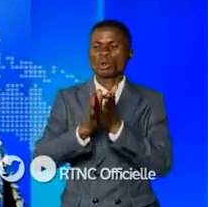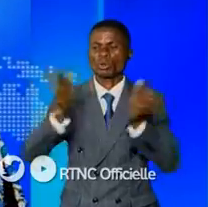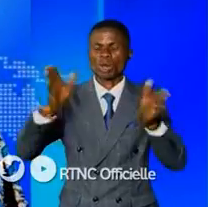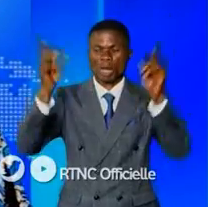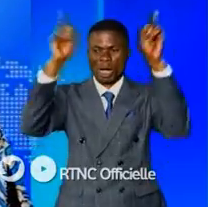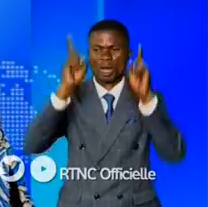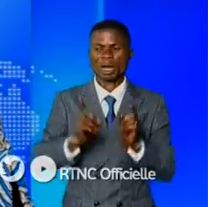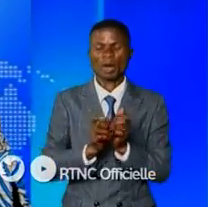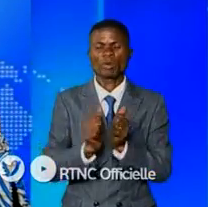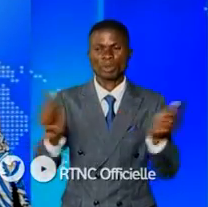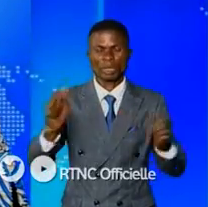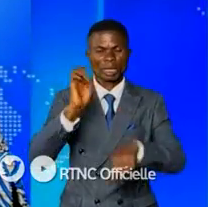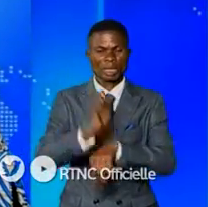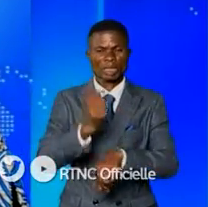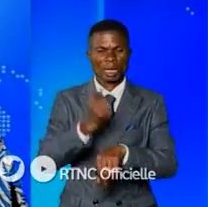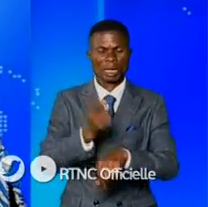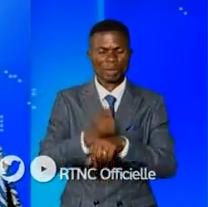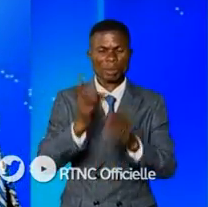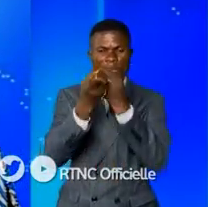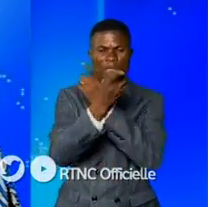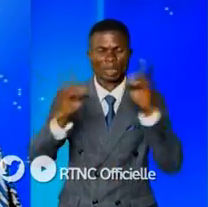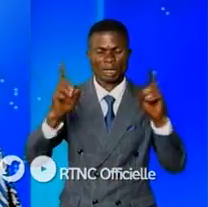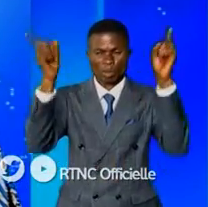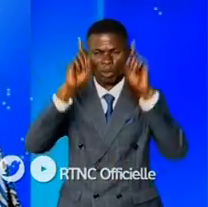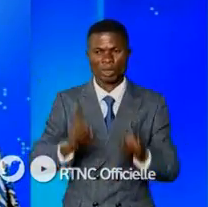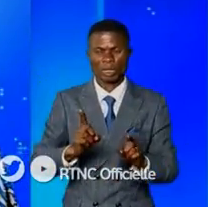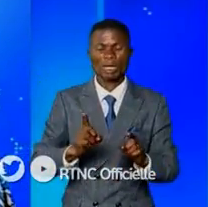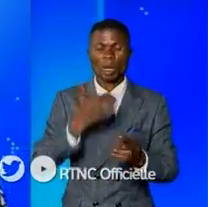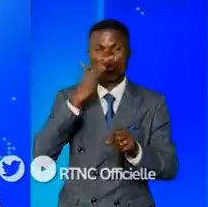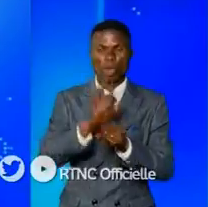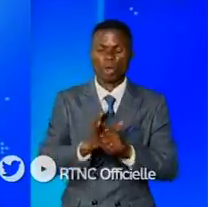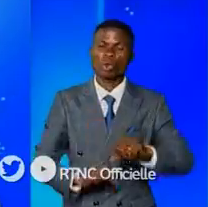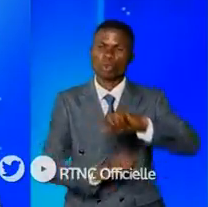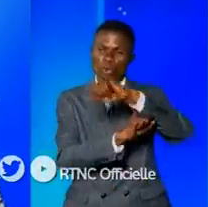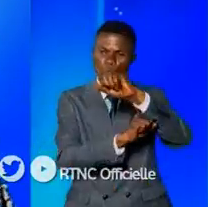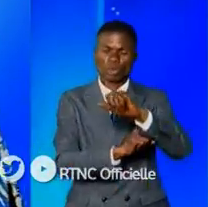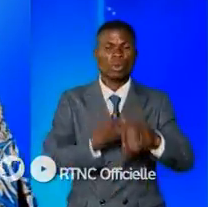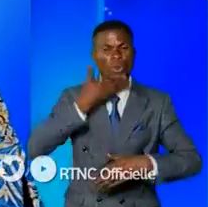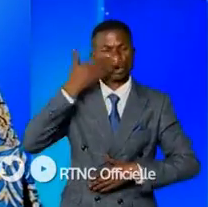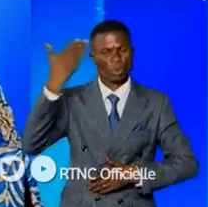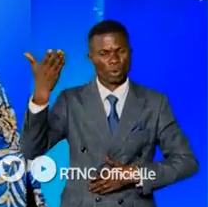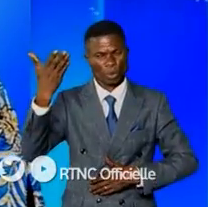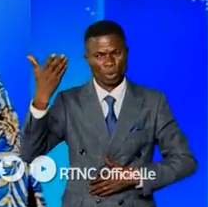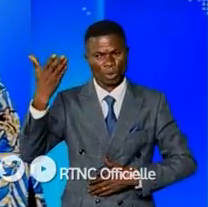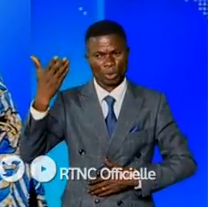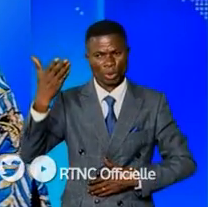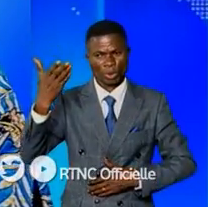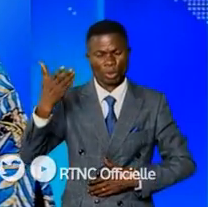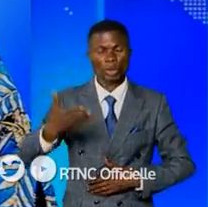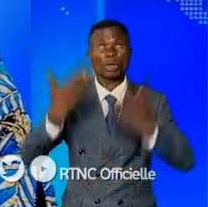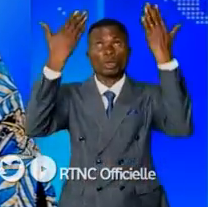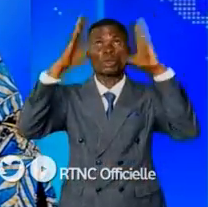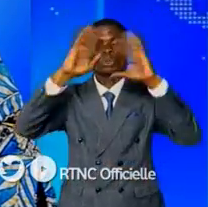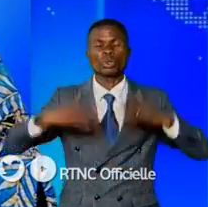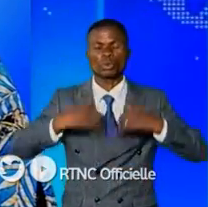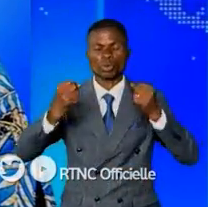continentale, temple de la démocratie africaine, tout en vous promettant son soutien spirituel. Que la haute puissance